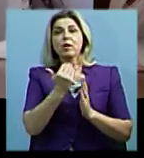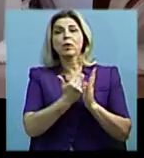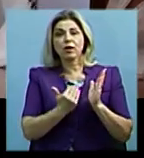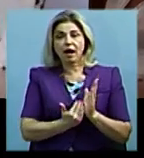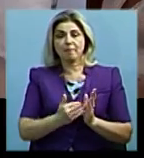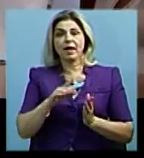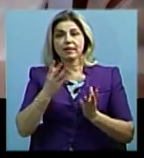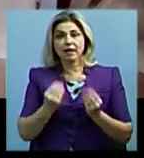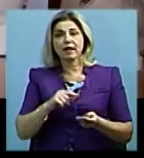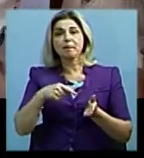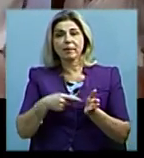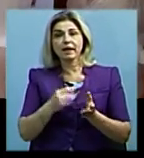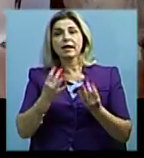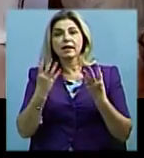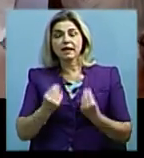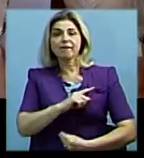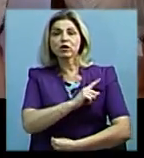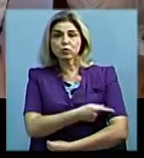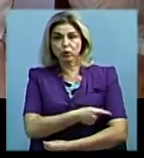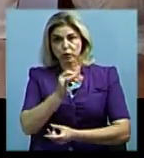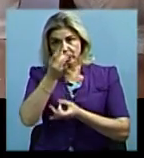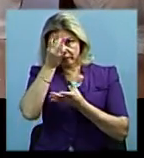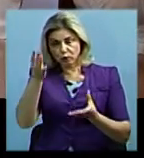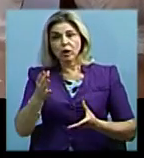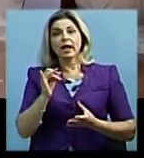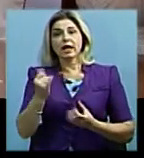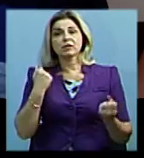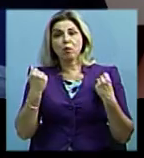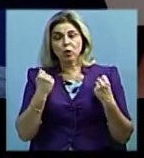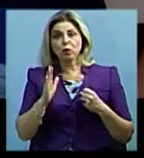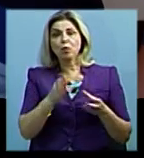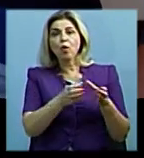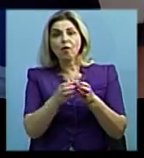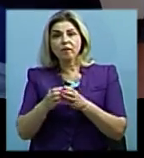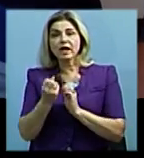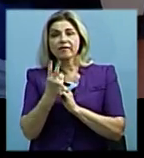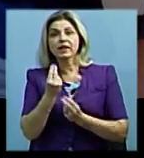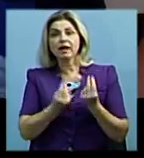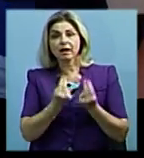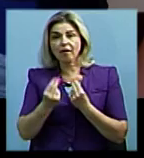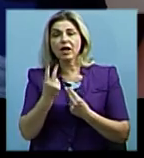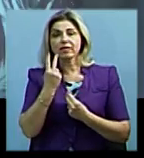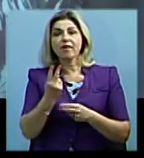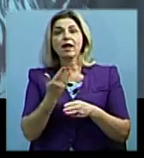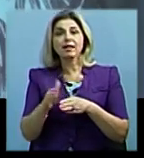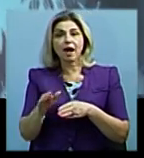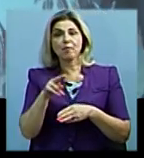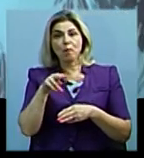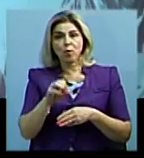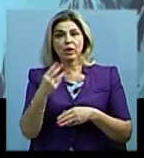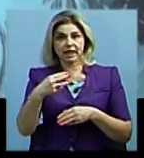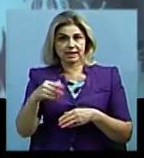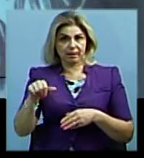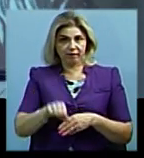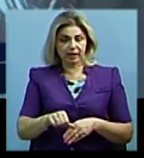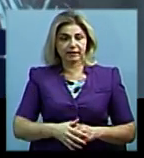День фізичної культури і спорту. Сформують дві команди по 11 гравців, які гратимуть два тайми по 30 хвилин. Ми запросили в